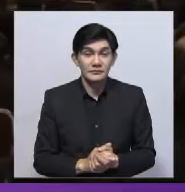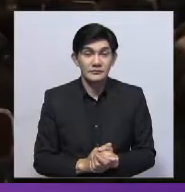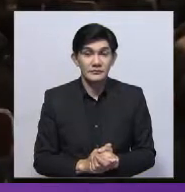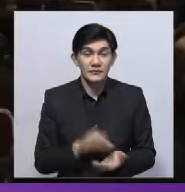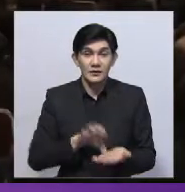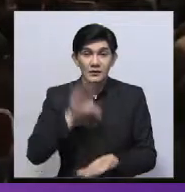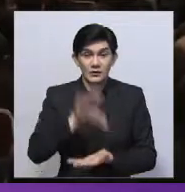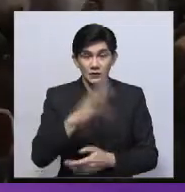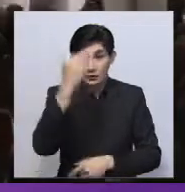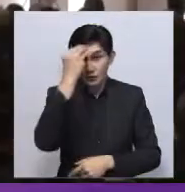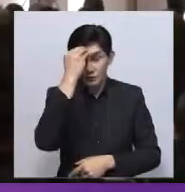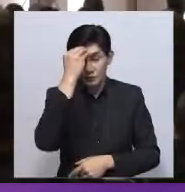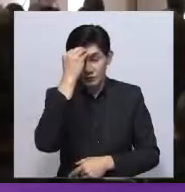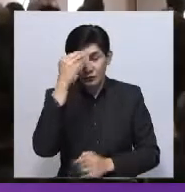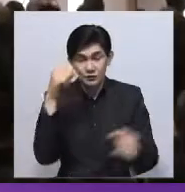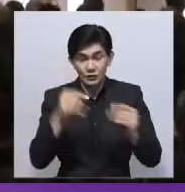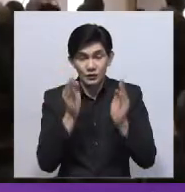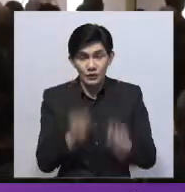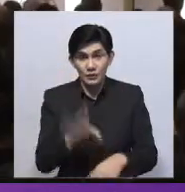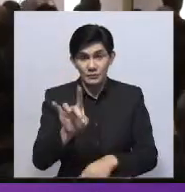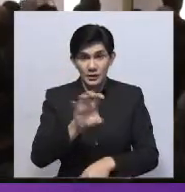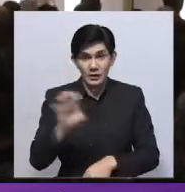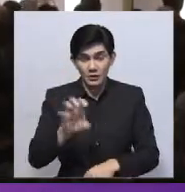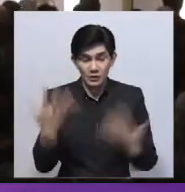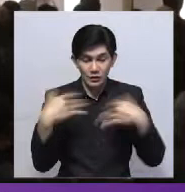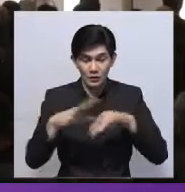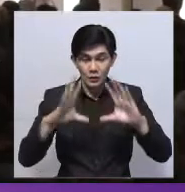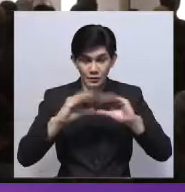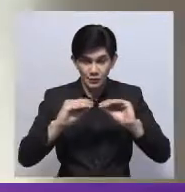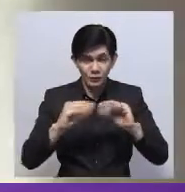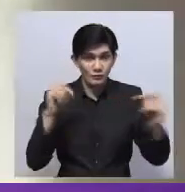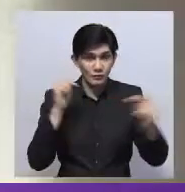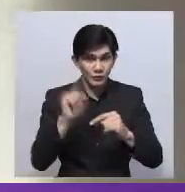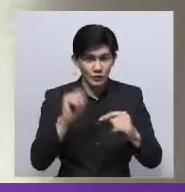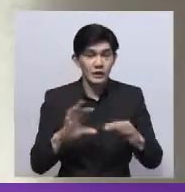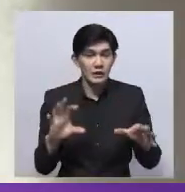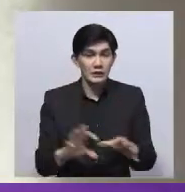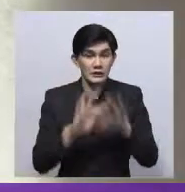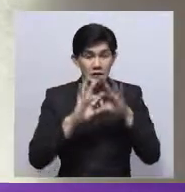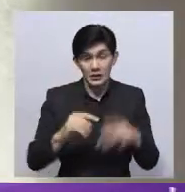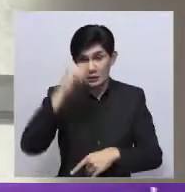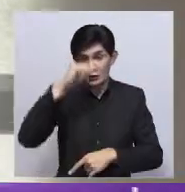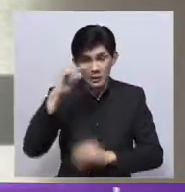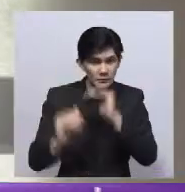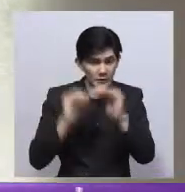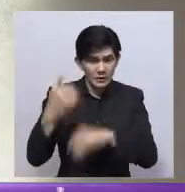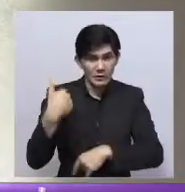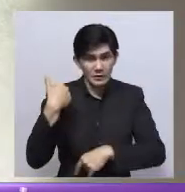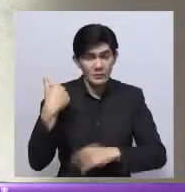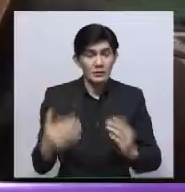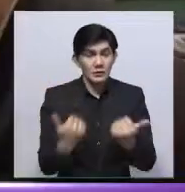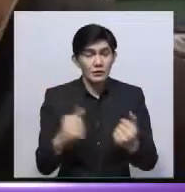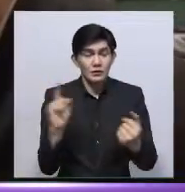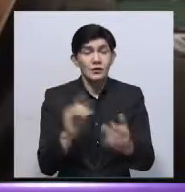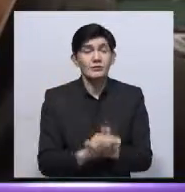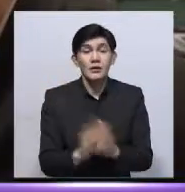นักลงทุนญี่ปุ่นในภูมิภาคคิวชูกว่า800รายเข้าร่วมงานสัมมนาเรื่อง Opportunity Thailand Be a Part of It ซึ่งส